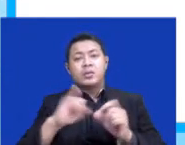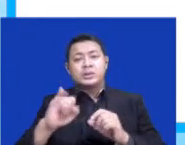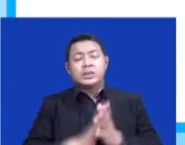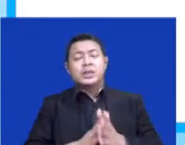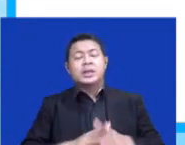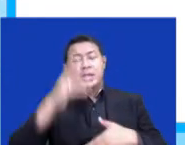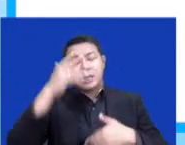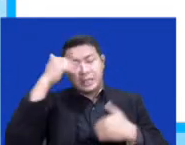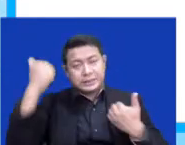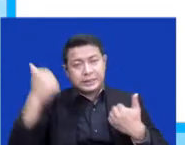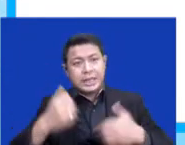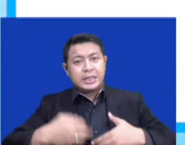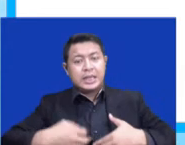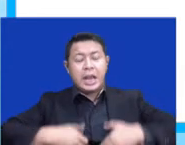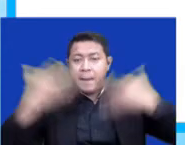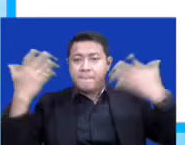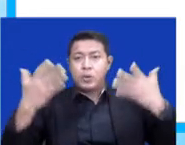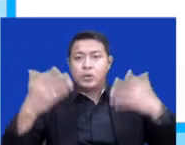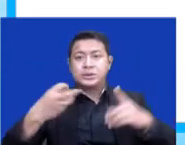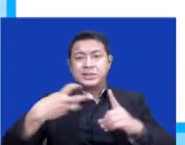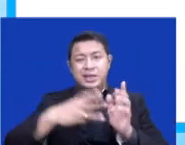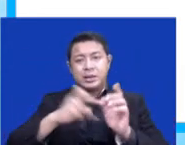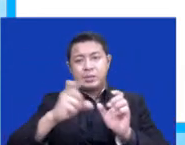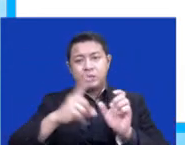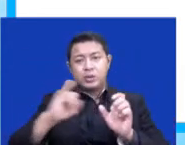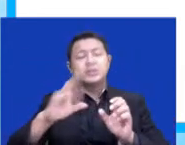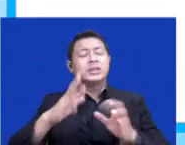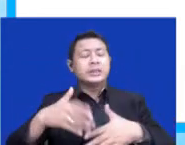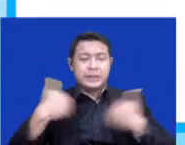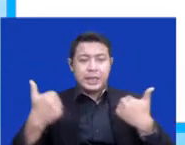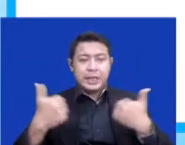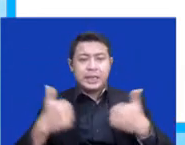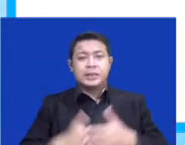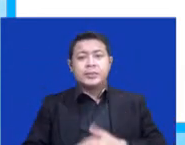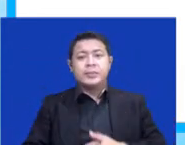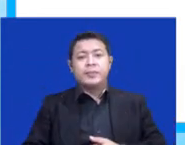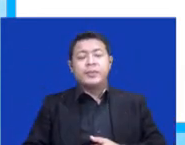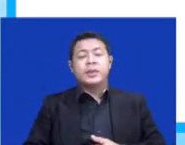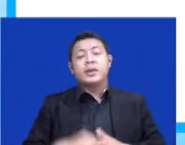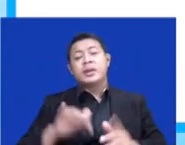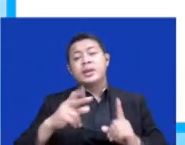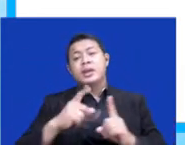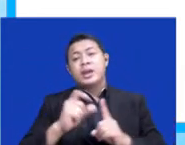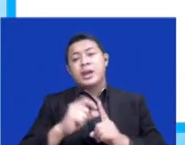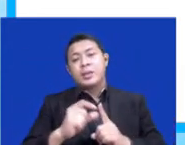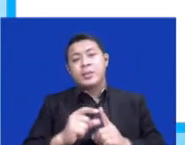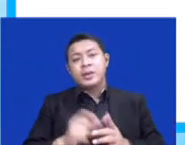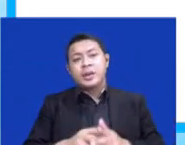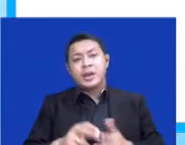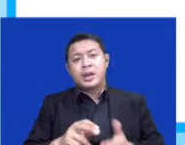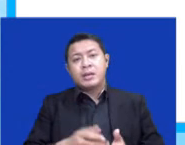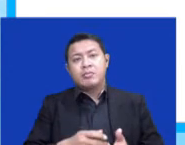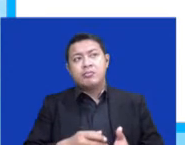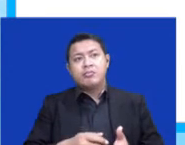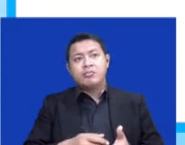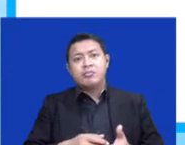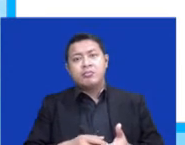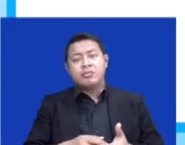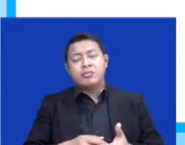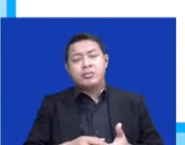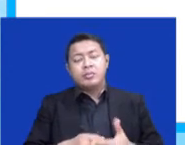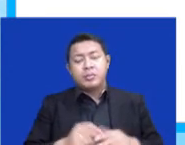bagian penting dari program ini. Dengan cara ini, YHP menangani faktor penentu sosial